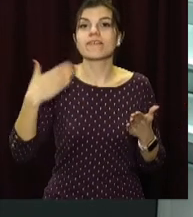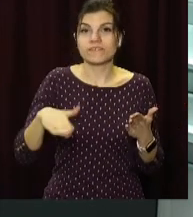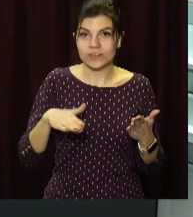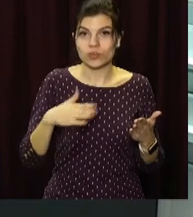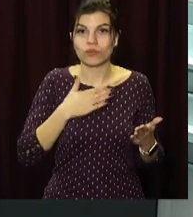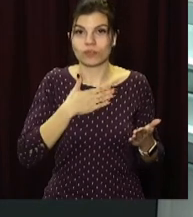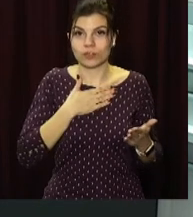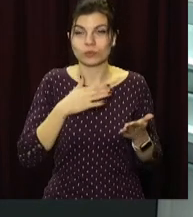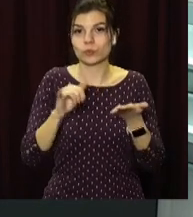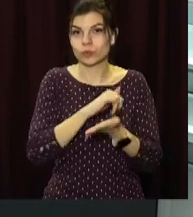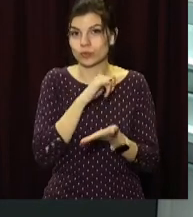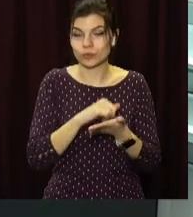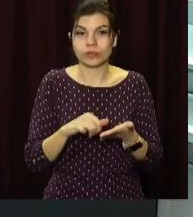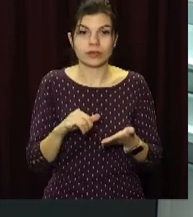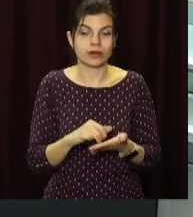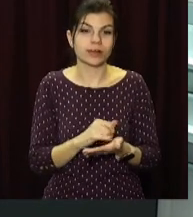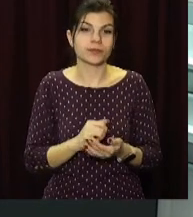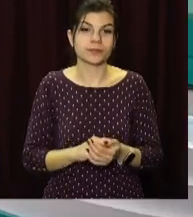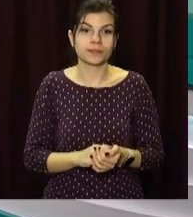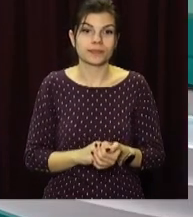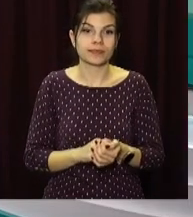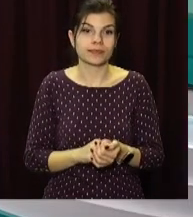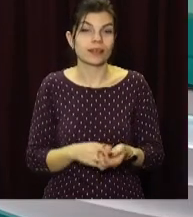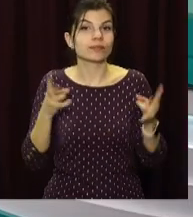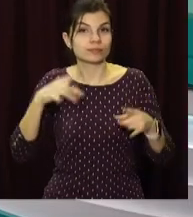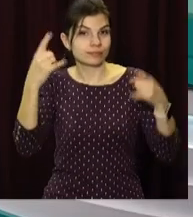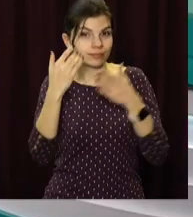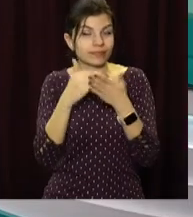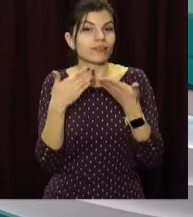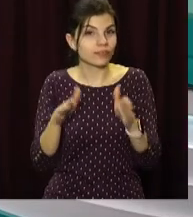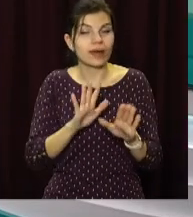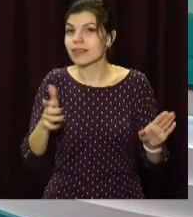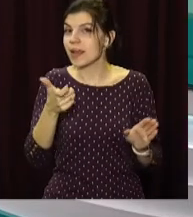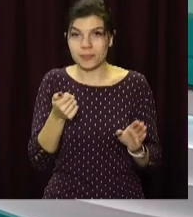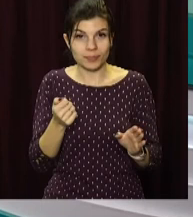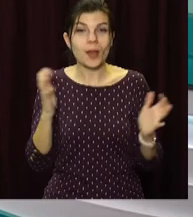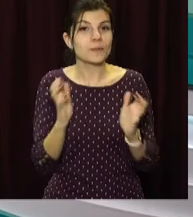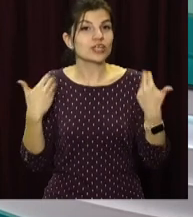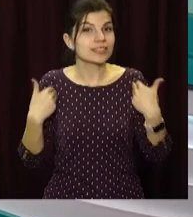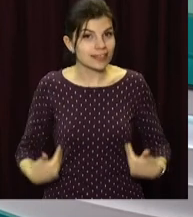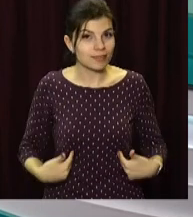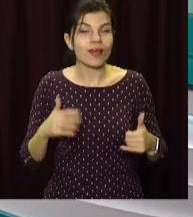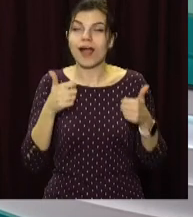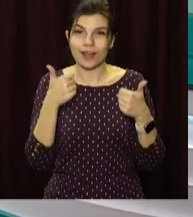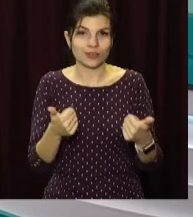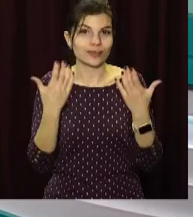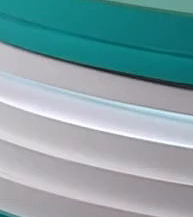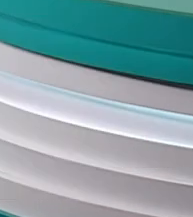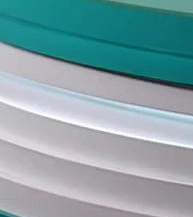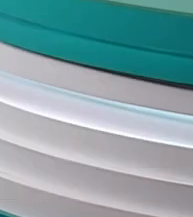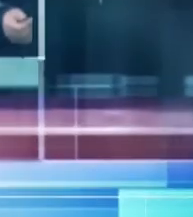соціальних мережах та на нашому ютуб-каналі. Залишайтесь з відкритим, не перемикайте, бережіть себе і гарного дня!